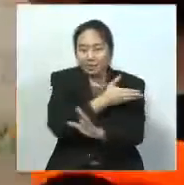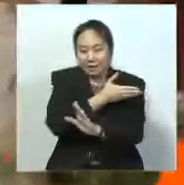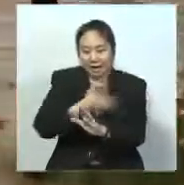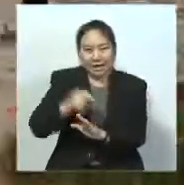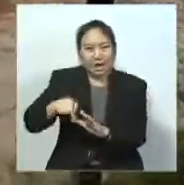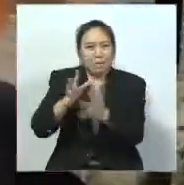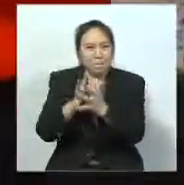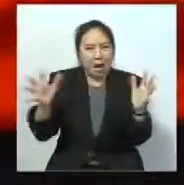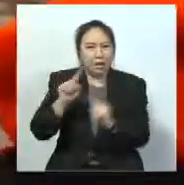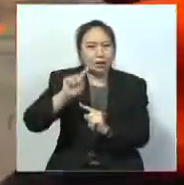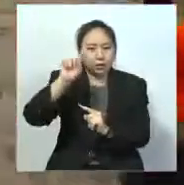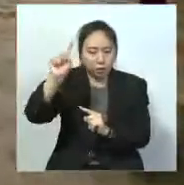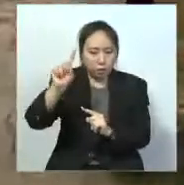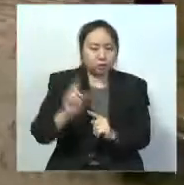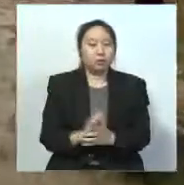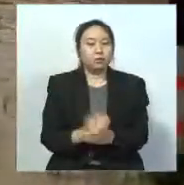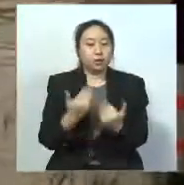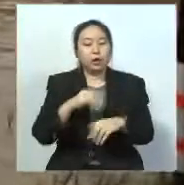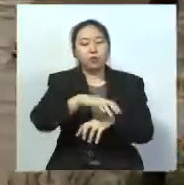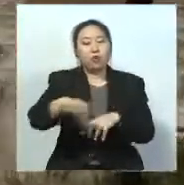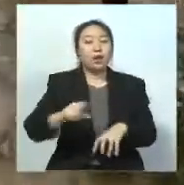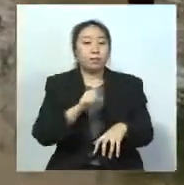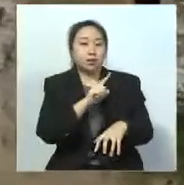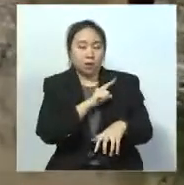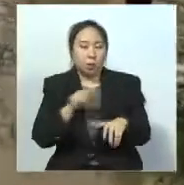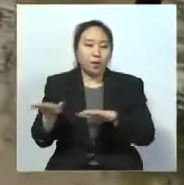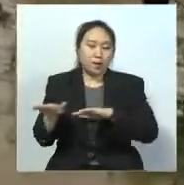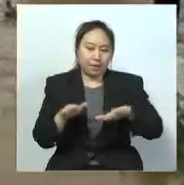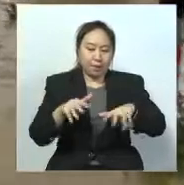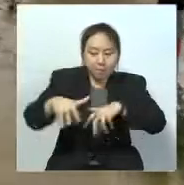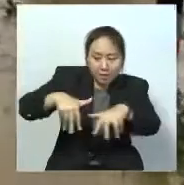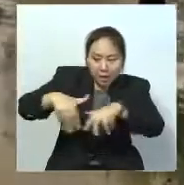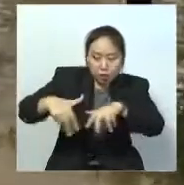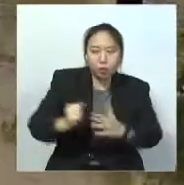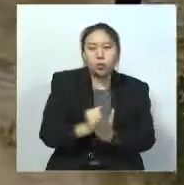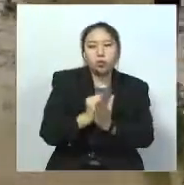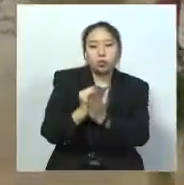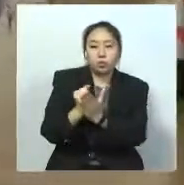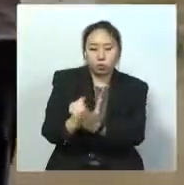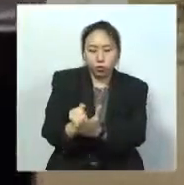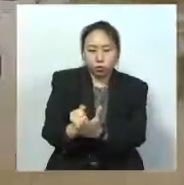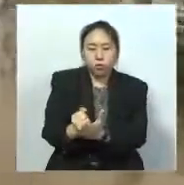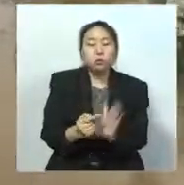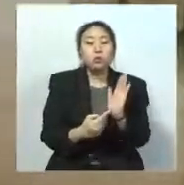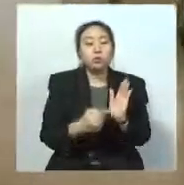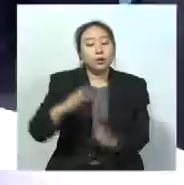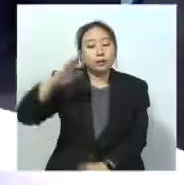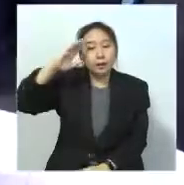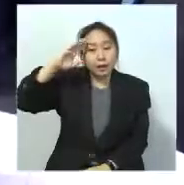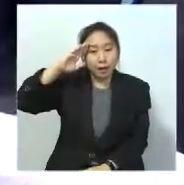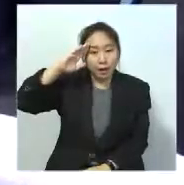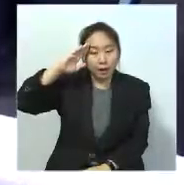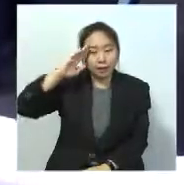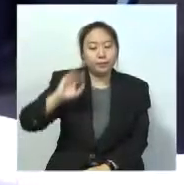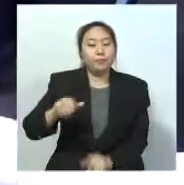ถานการณ์เป็นแบบนี้นะคะภาคส่วนที่เกี่ยวข้องก็เตรียมพร้อมให้ความช่วยเหลือพี่น้องประชาชนในพื้นที่อย่างทางทหารพลอากาศเอกชัย